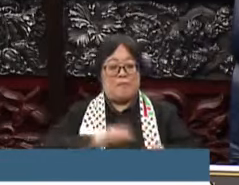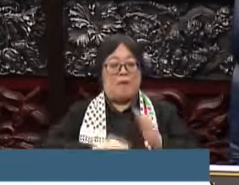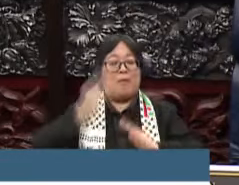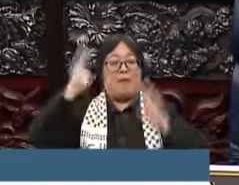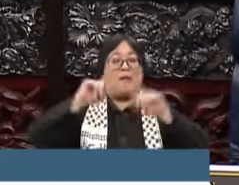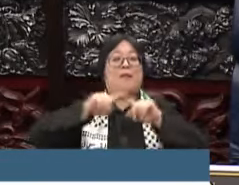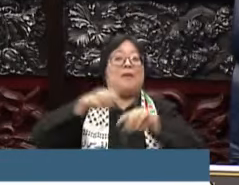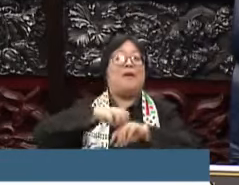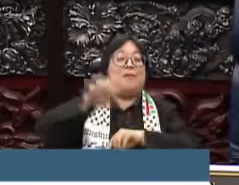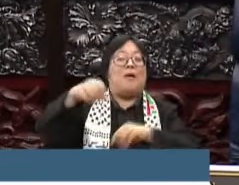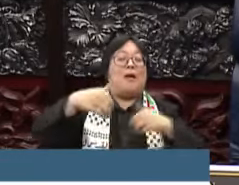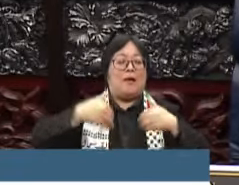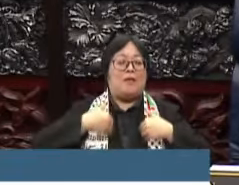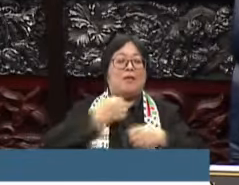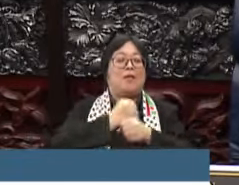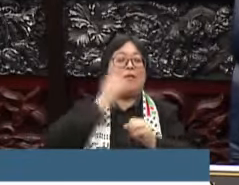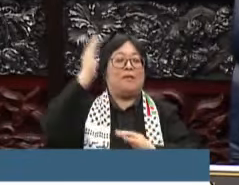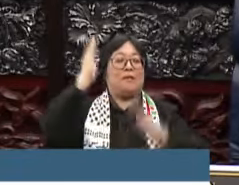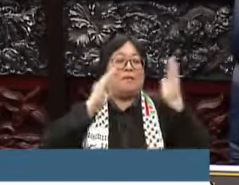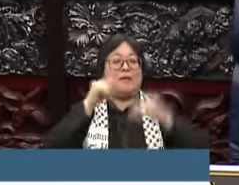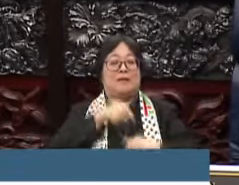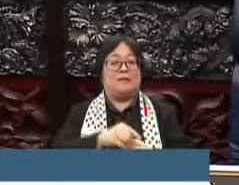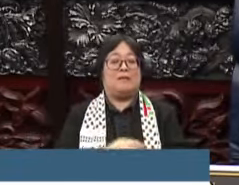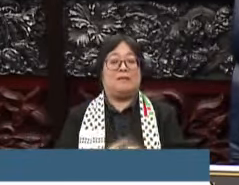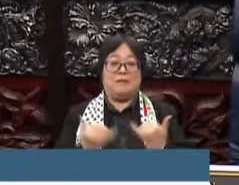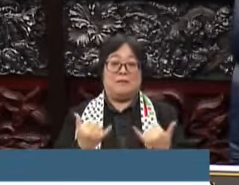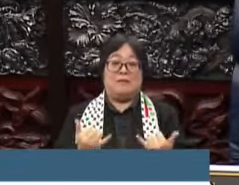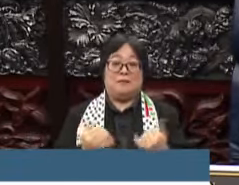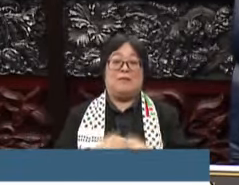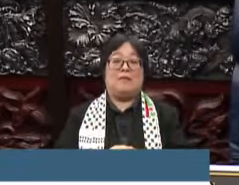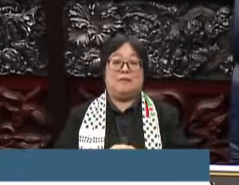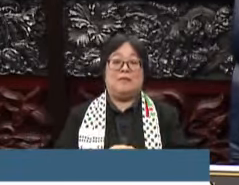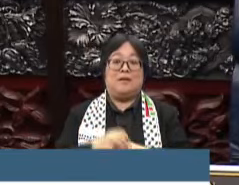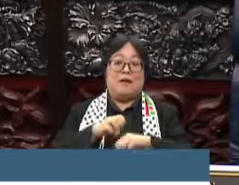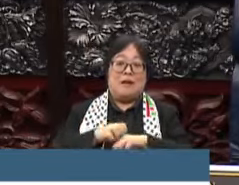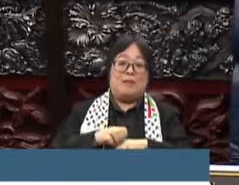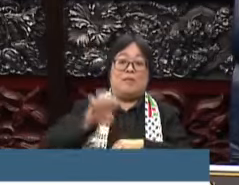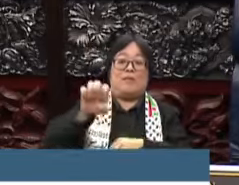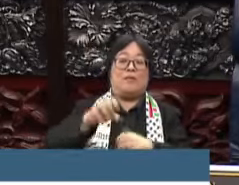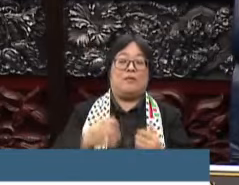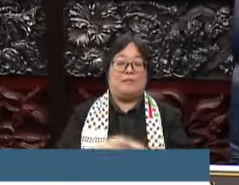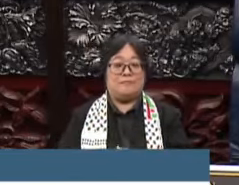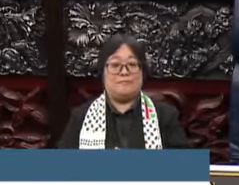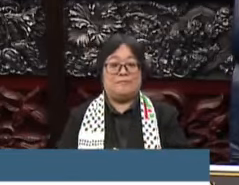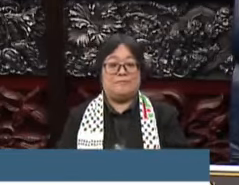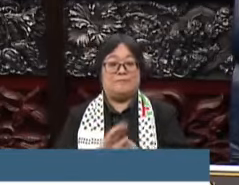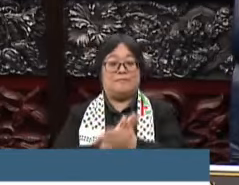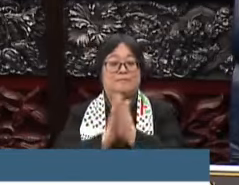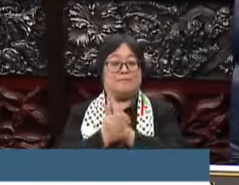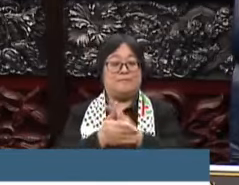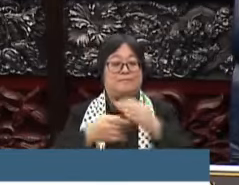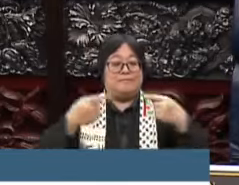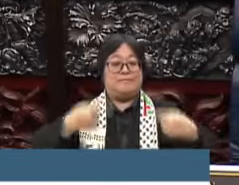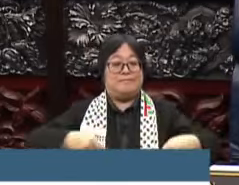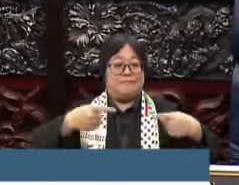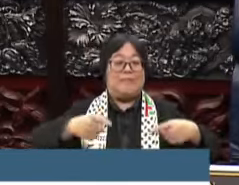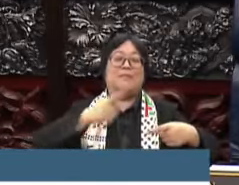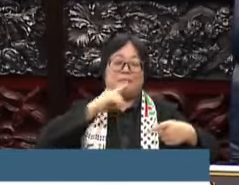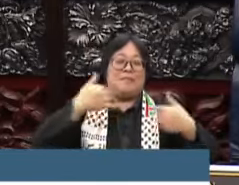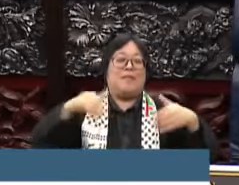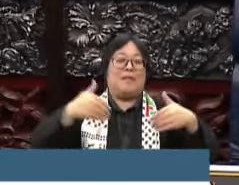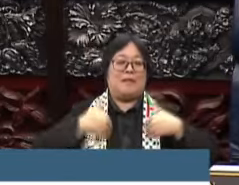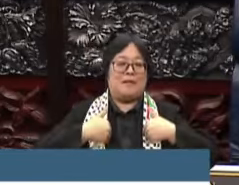sebagainya ada kopi Malaysia juga yang sekarang ini dieksport jadi soal persaingan ini tetap ada